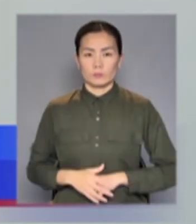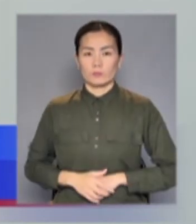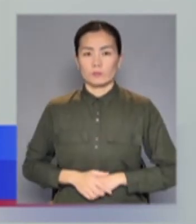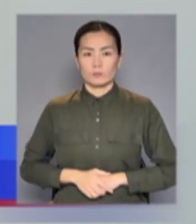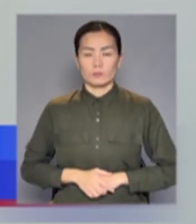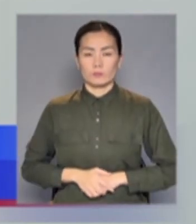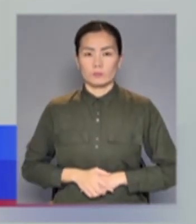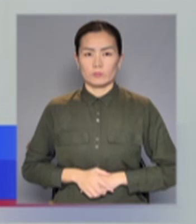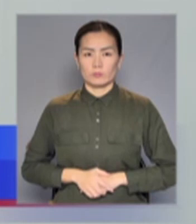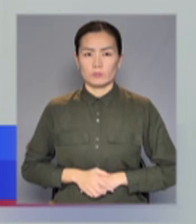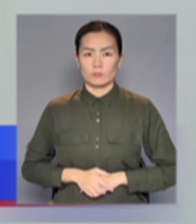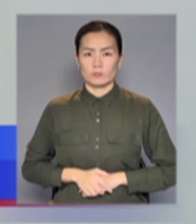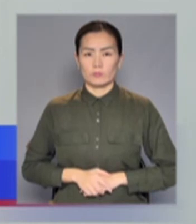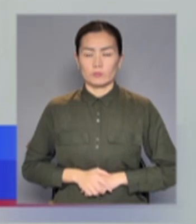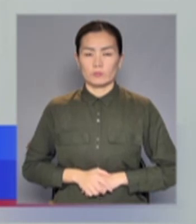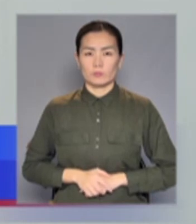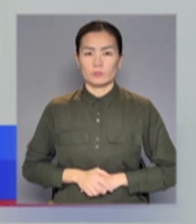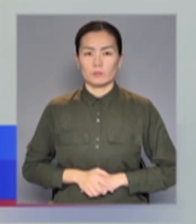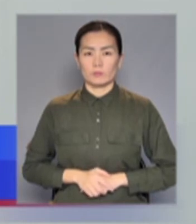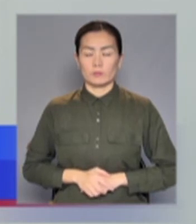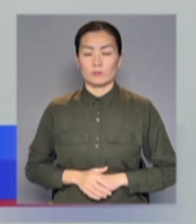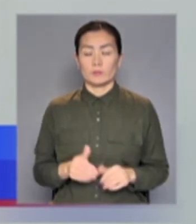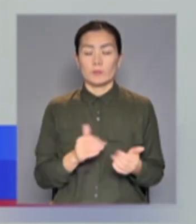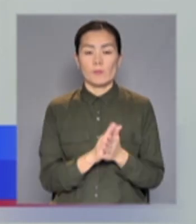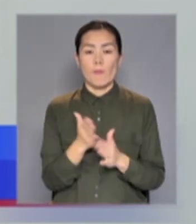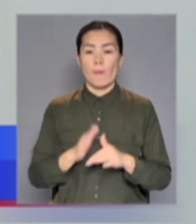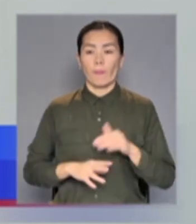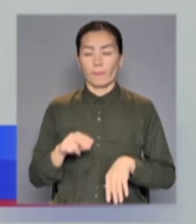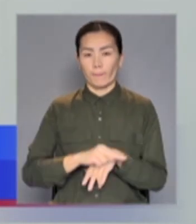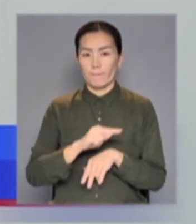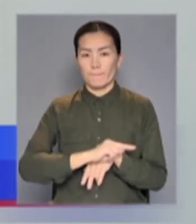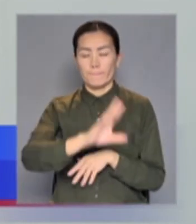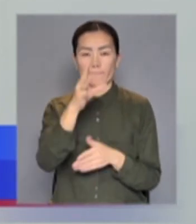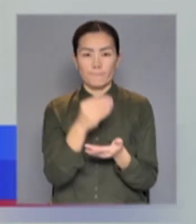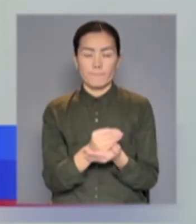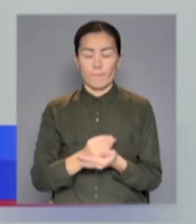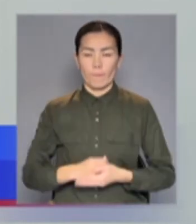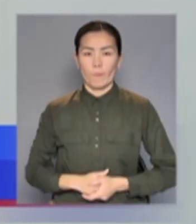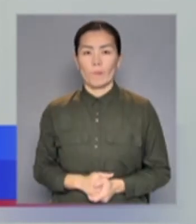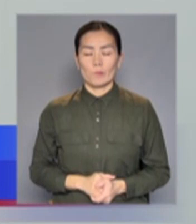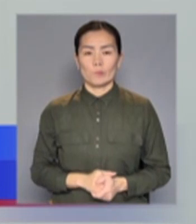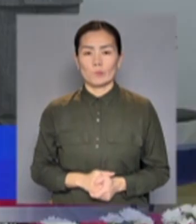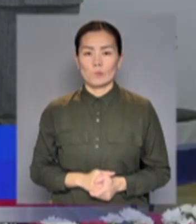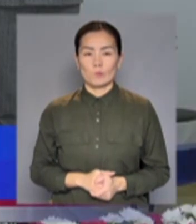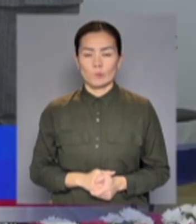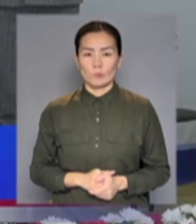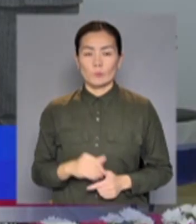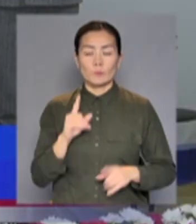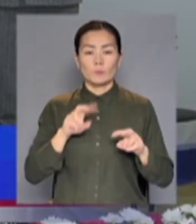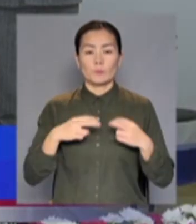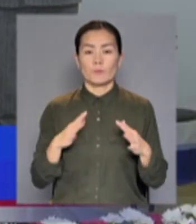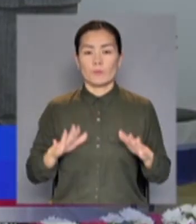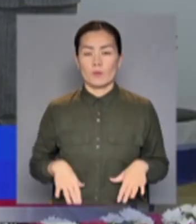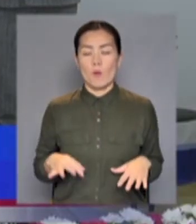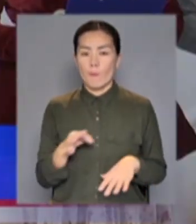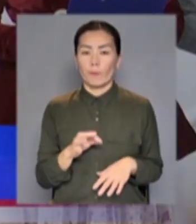ұғынатын сондай бір жақсы кітапханашы мамандығы болуға өзім солай жол ашып бердім. Салтанатты